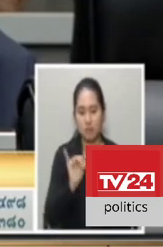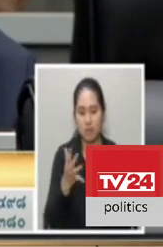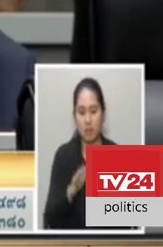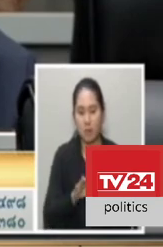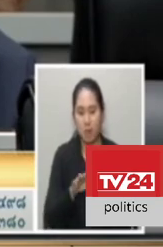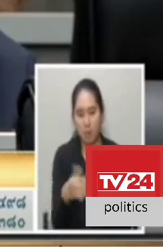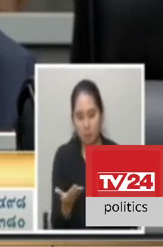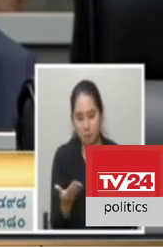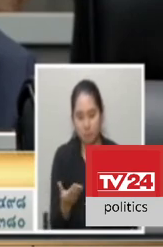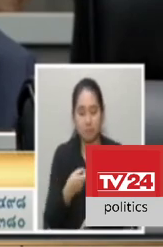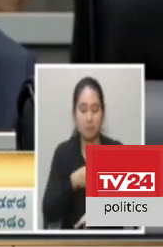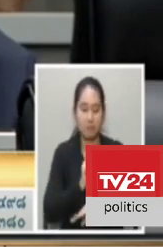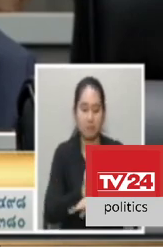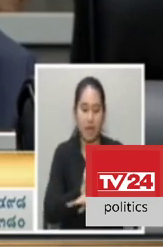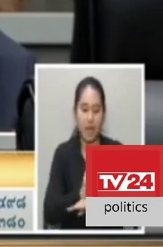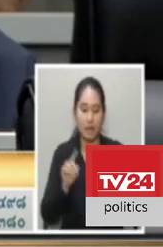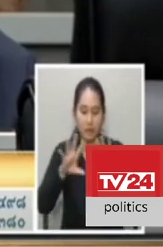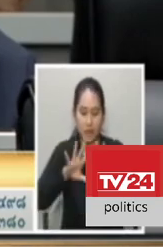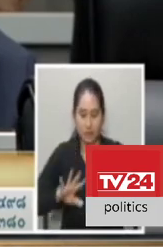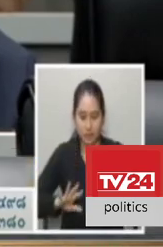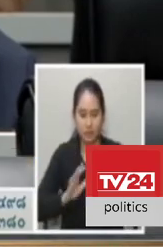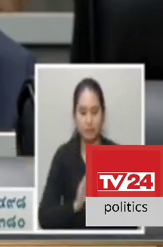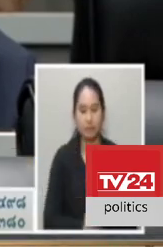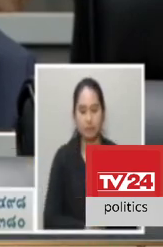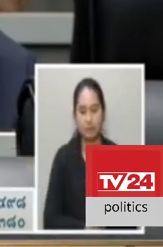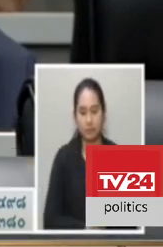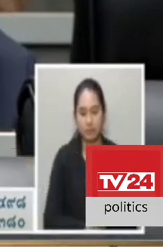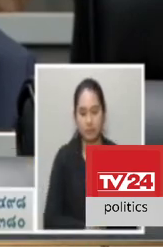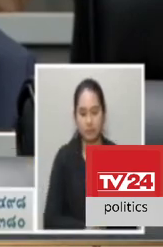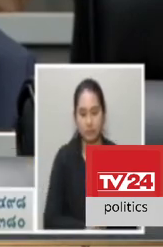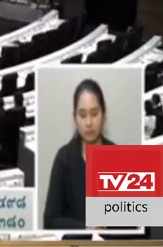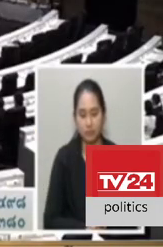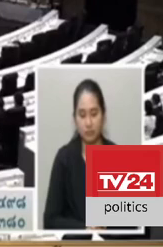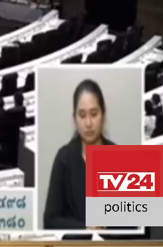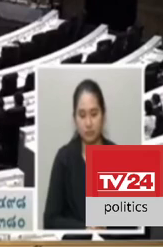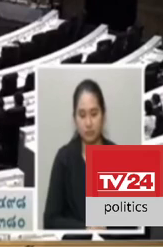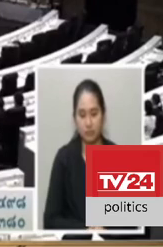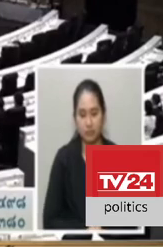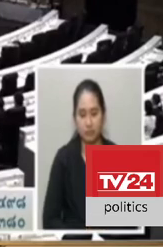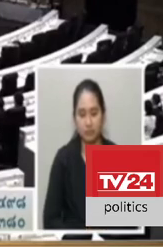ในการเป็นประธานอาเซียนในครั้งนี้ค่ะขอบคุณค่ะ